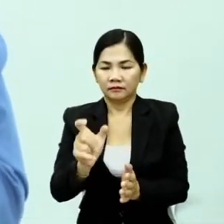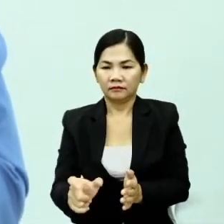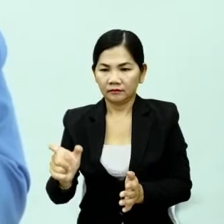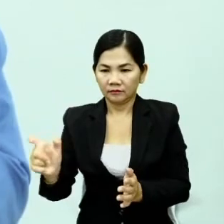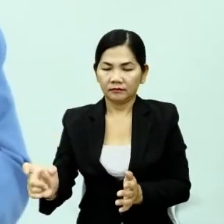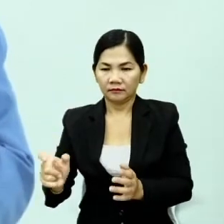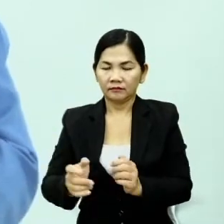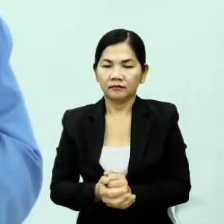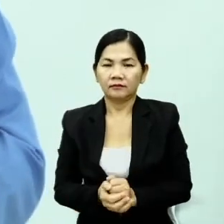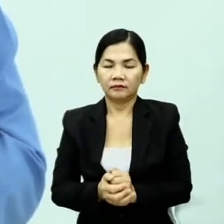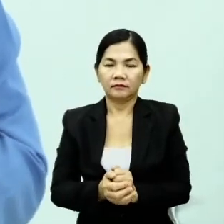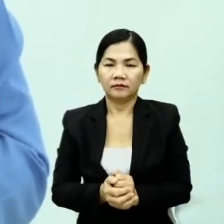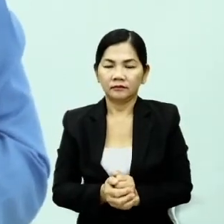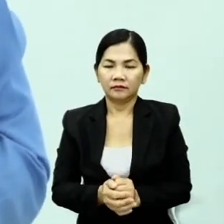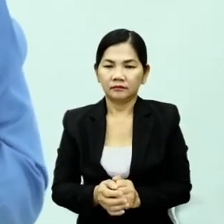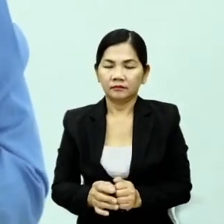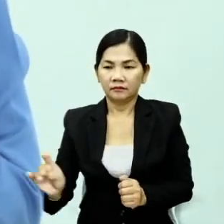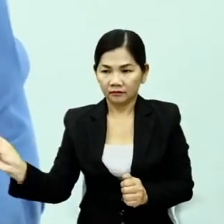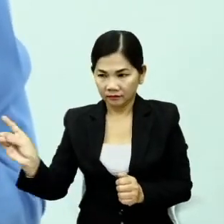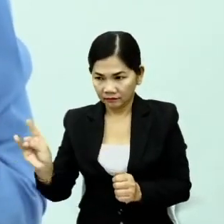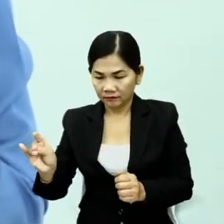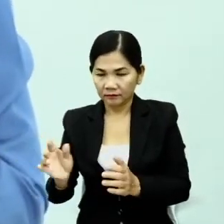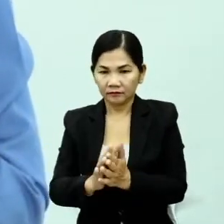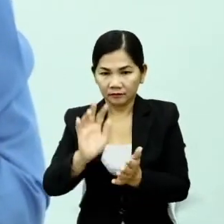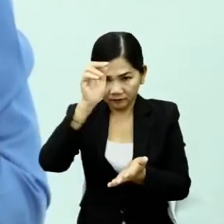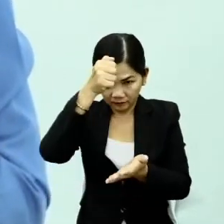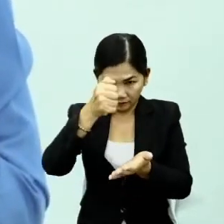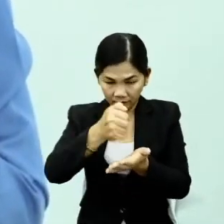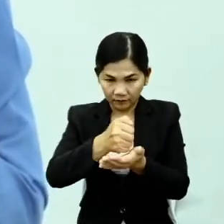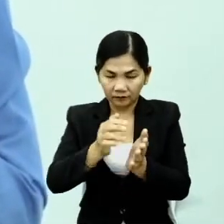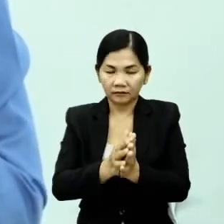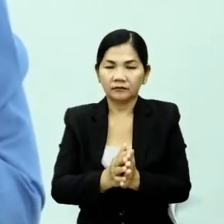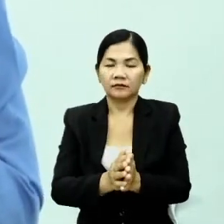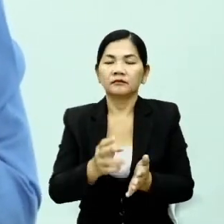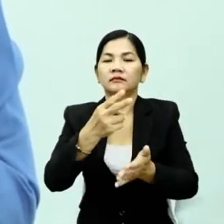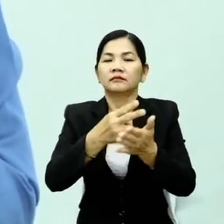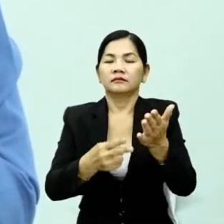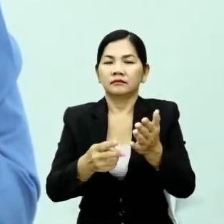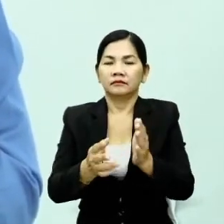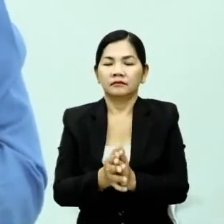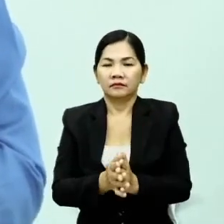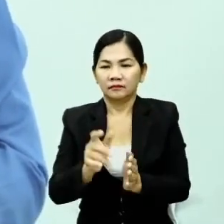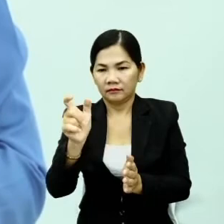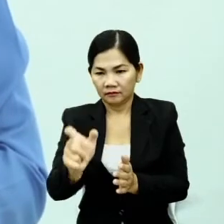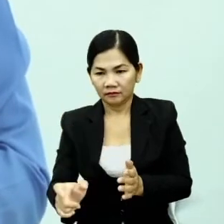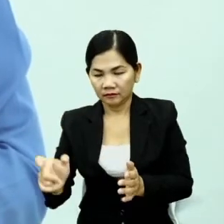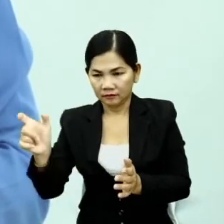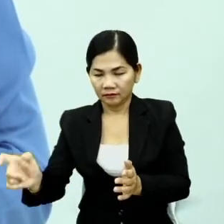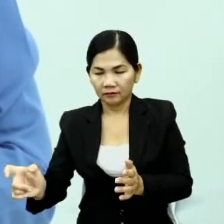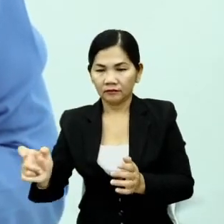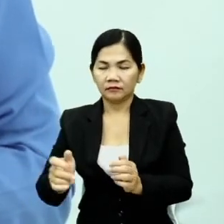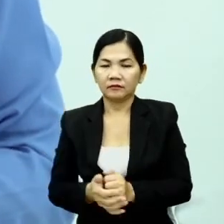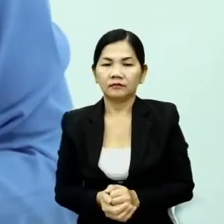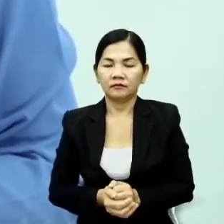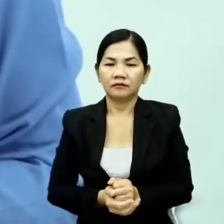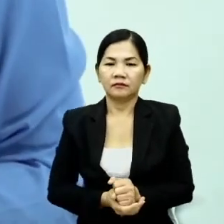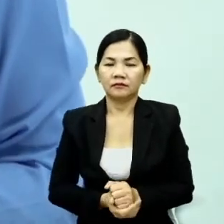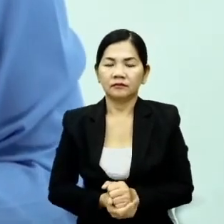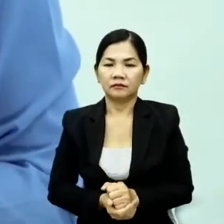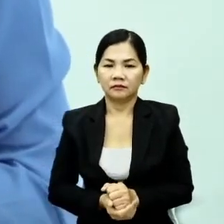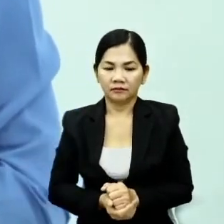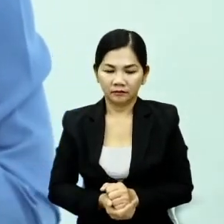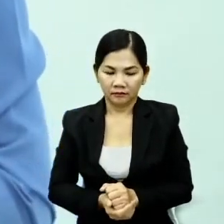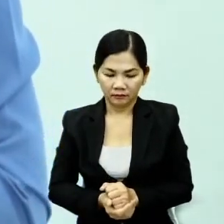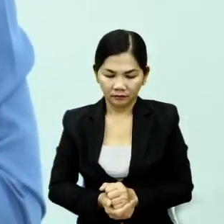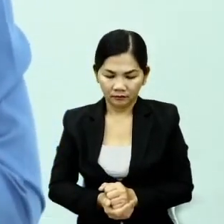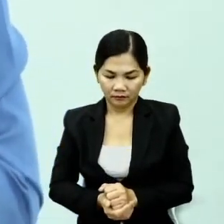nụ cha đồng tiếng ta sát cha đo pho pro giáo ở vậy khá cha đo một nụ cha